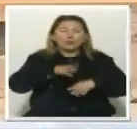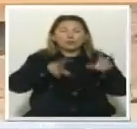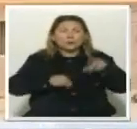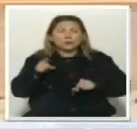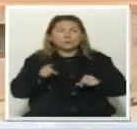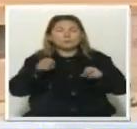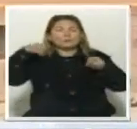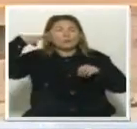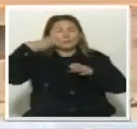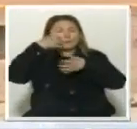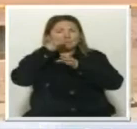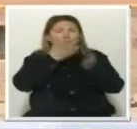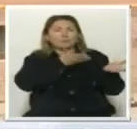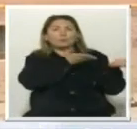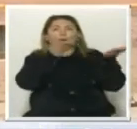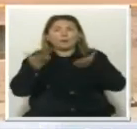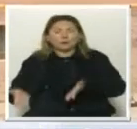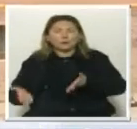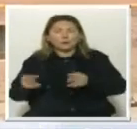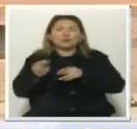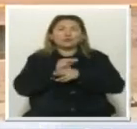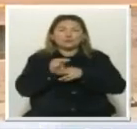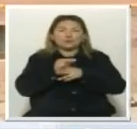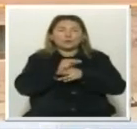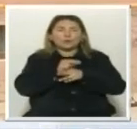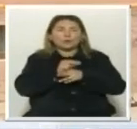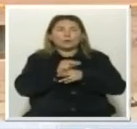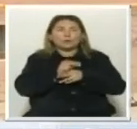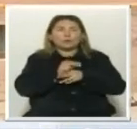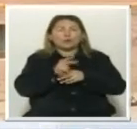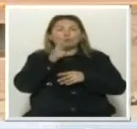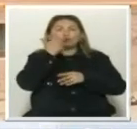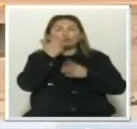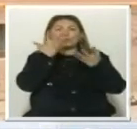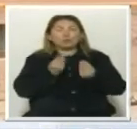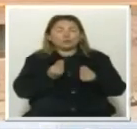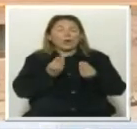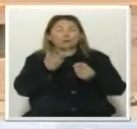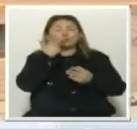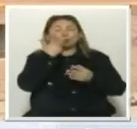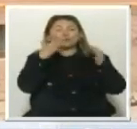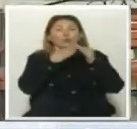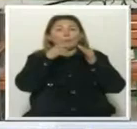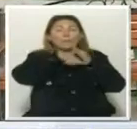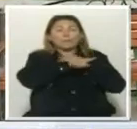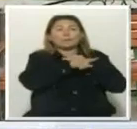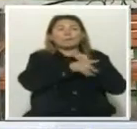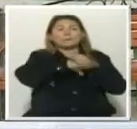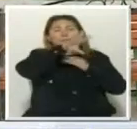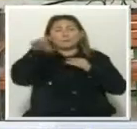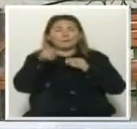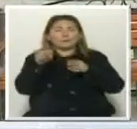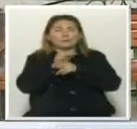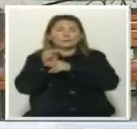светтің лабораториясын шақыртып, оны жөндеуін өз осы үш том болып өз қаражатымызға жасап жатыр.